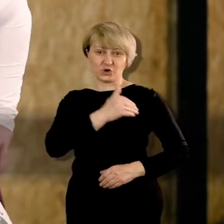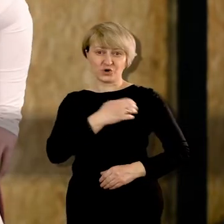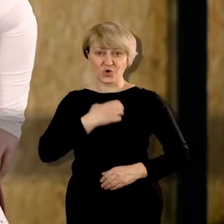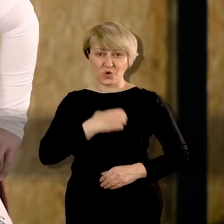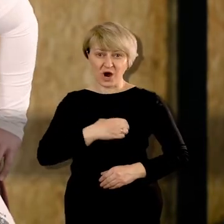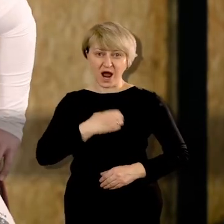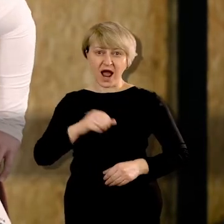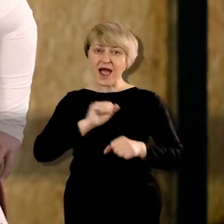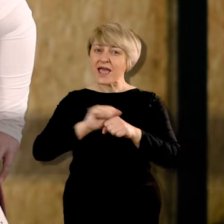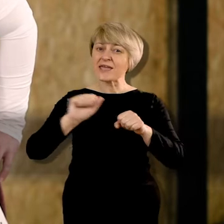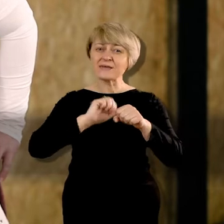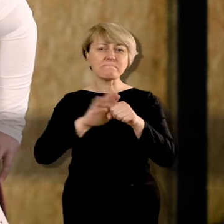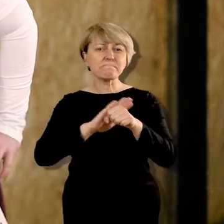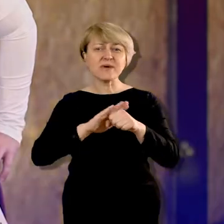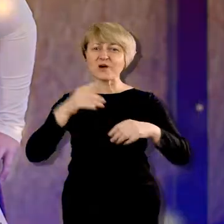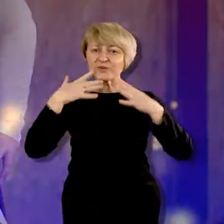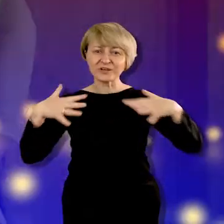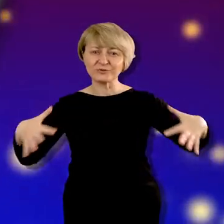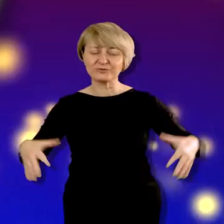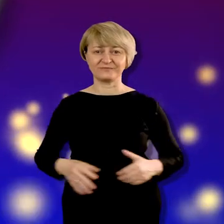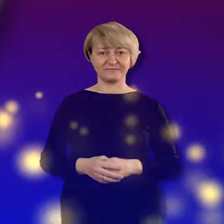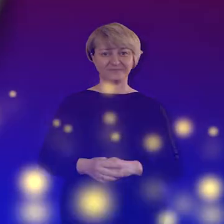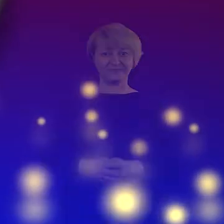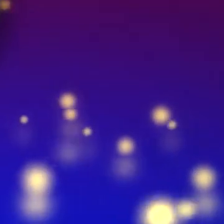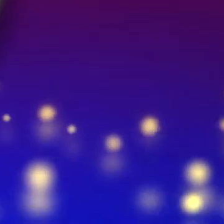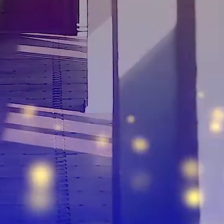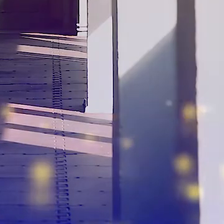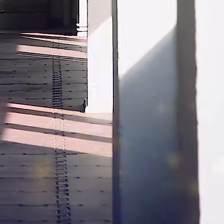Szkoła życzliwości jest pełna radości.